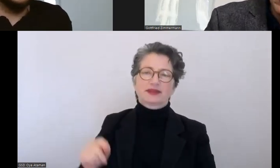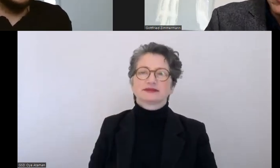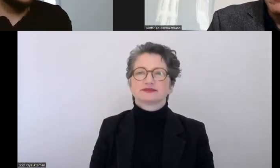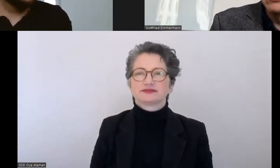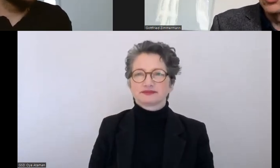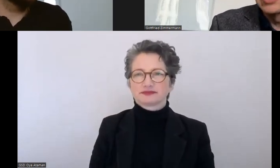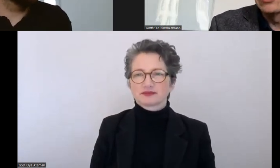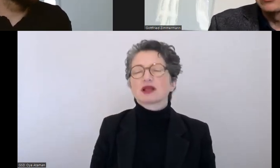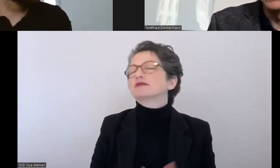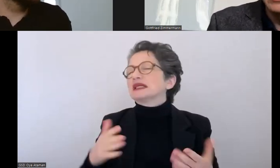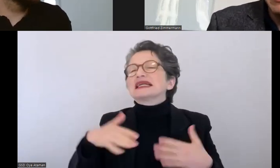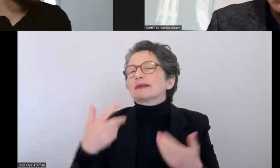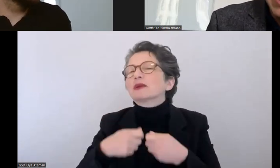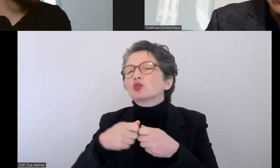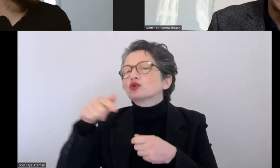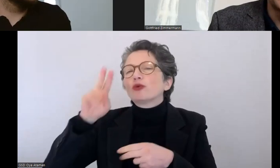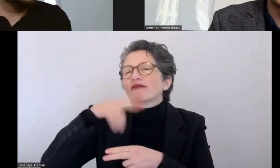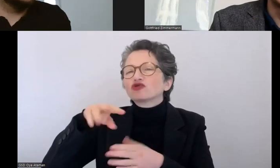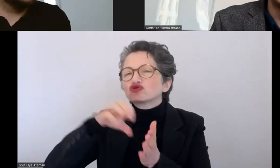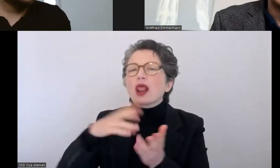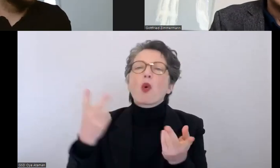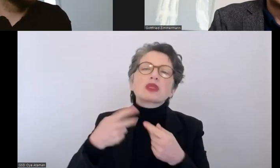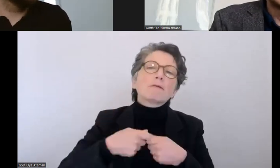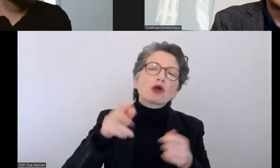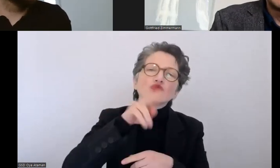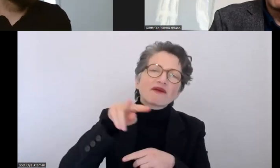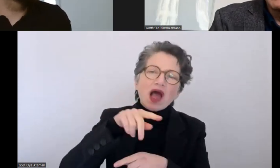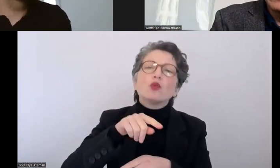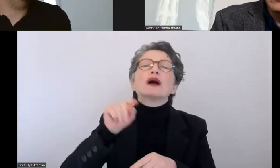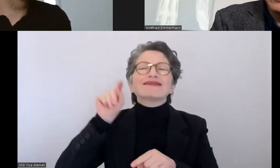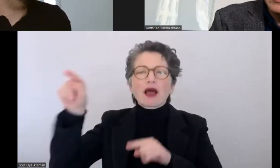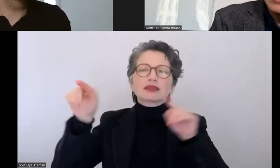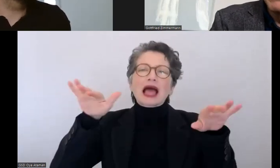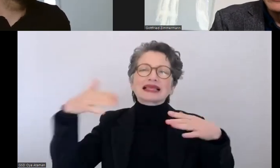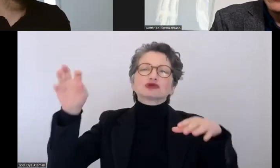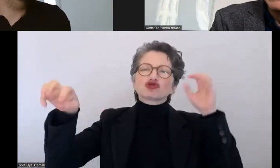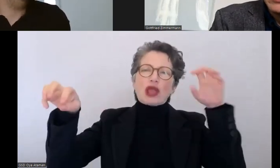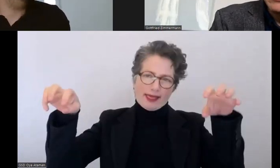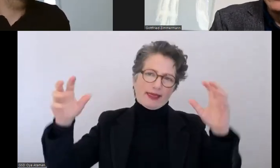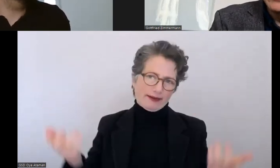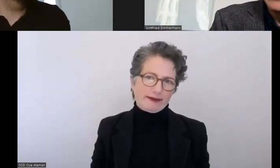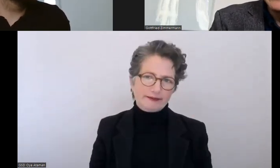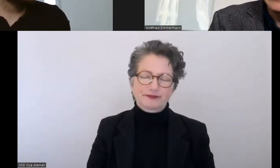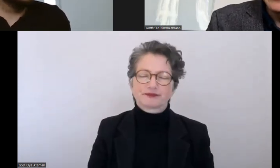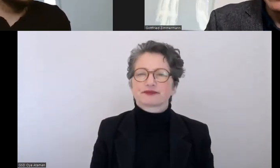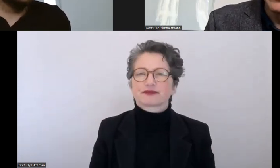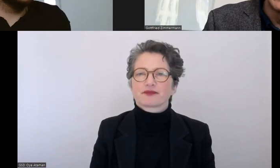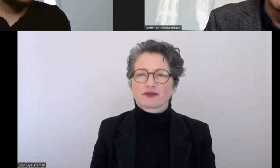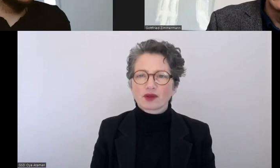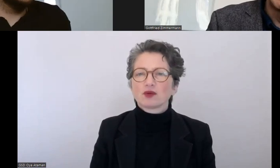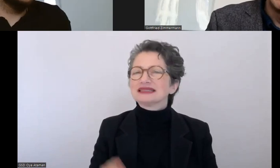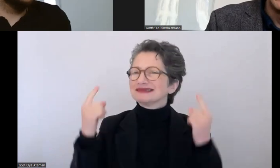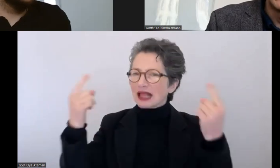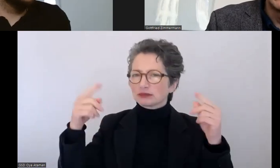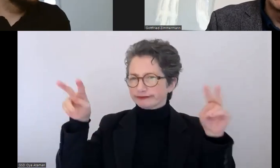Beispiel bei den Bundesüberwachungsstellen oder auch später bei den Marktüberwachungen für kommerzielle Anbieter. Und die sehen natürlich schon,